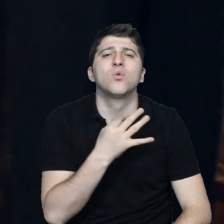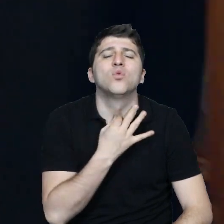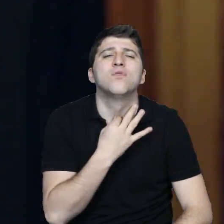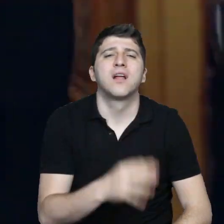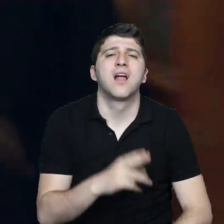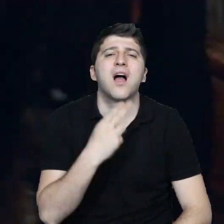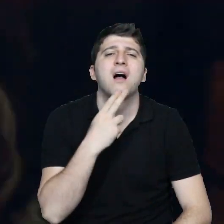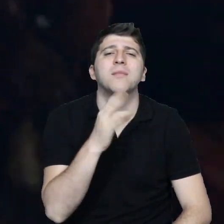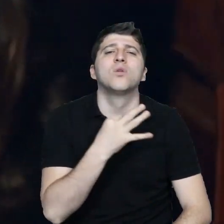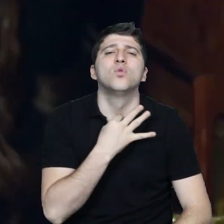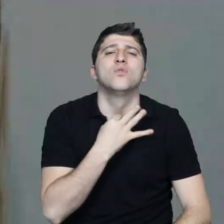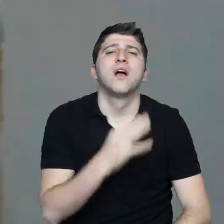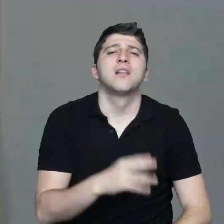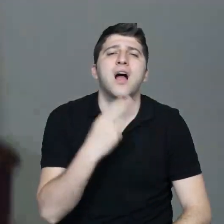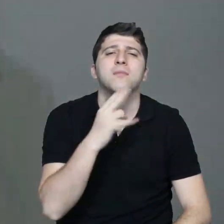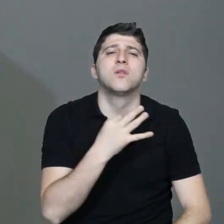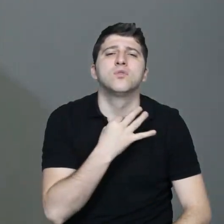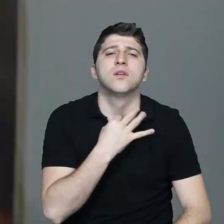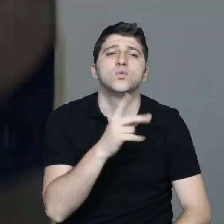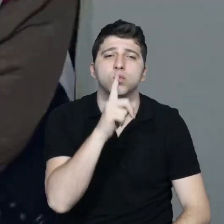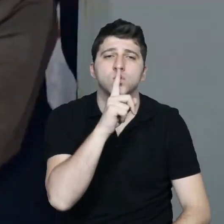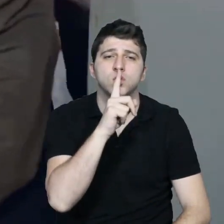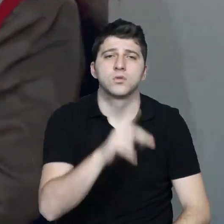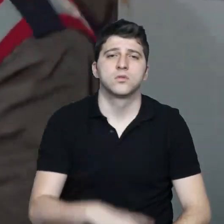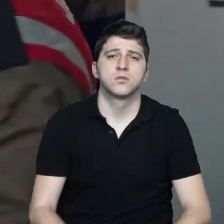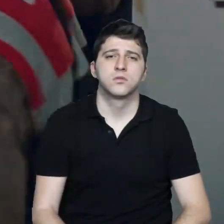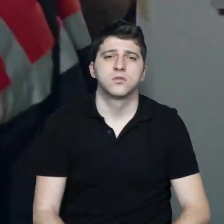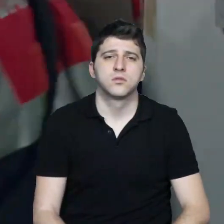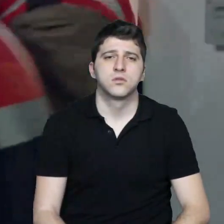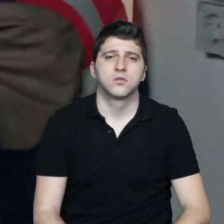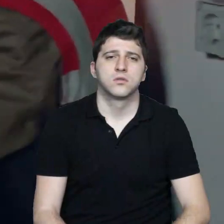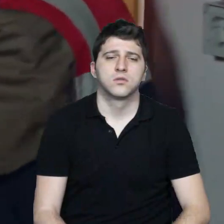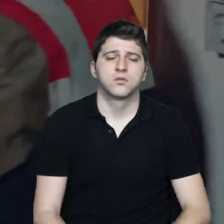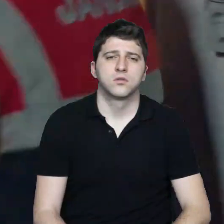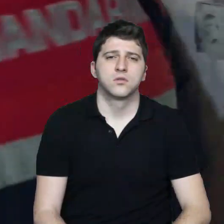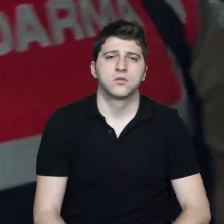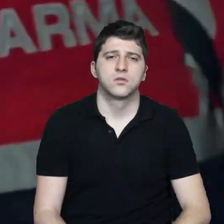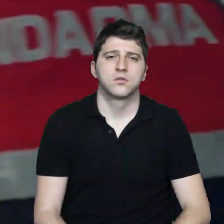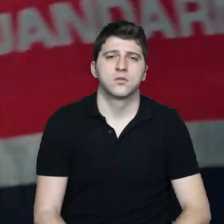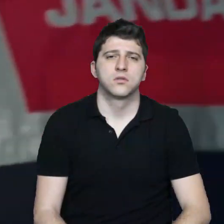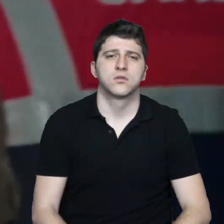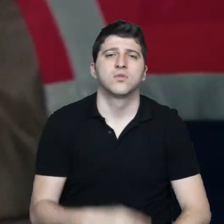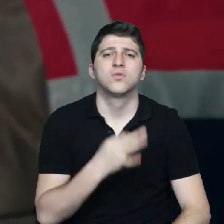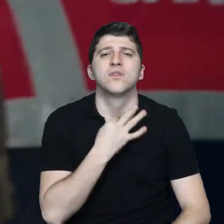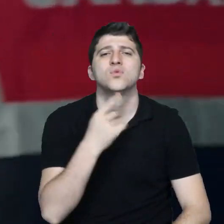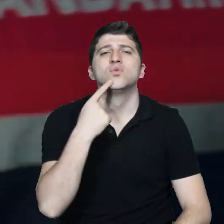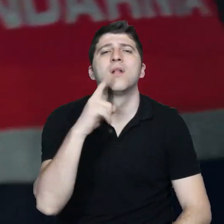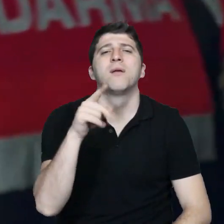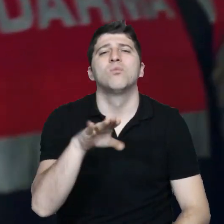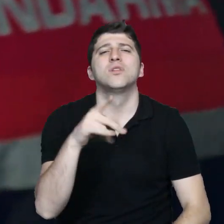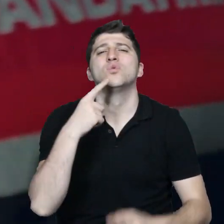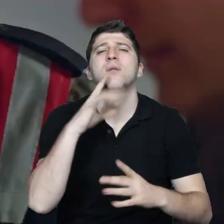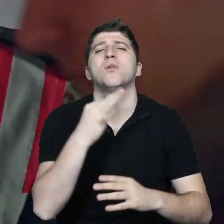lütfen! Abla lütfen! Abla lütfen! Jandarma erler kapıyı zorlayıp girdi. Ne olur söylemeyin. Söylemeyin. Burada